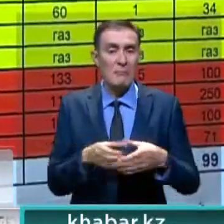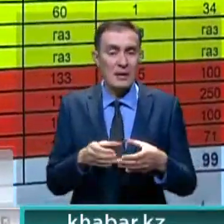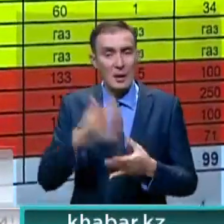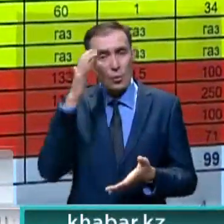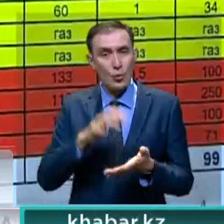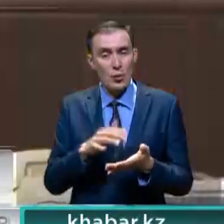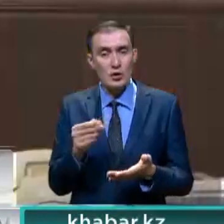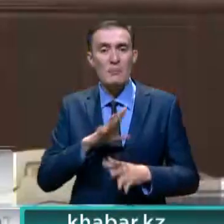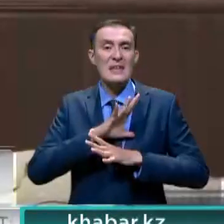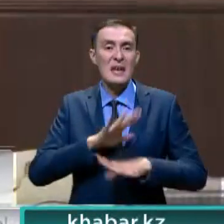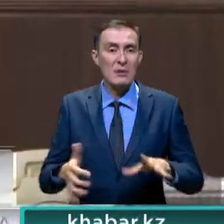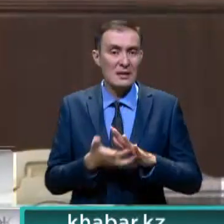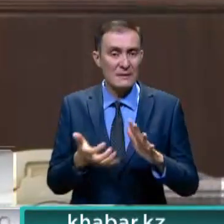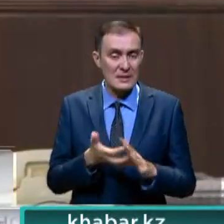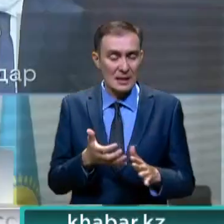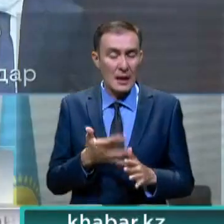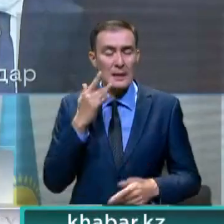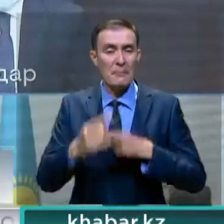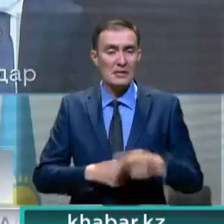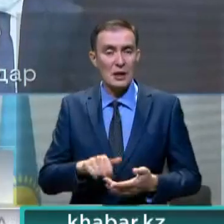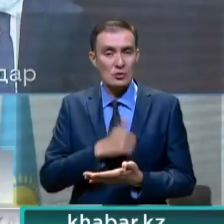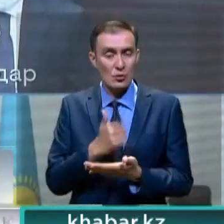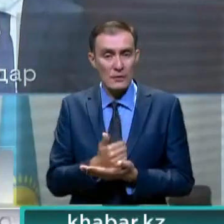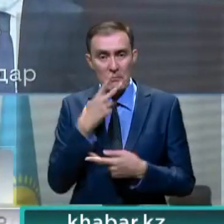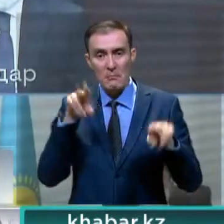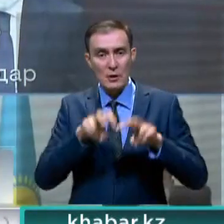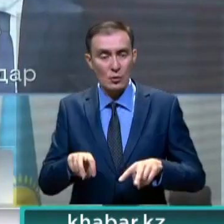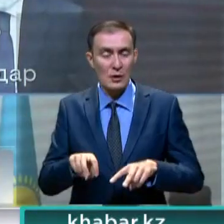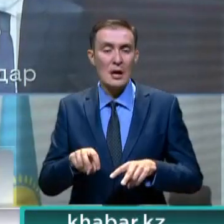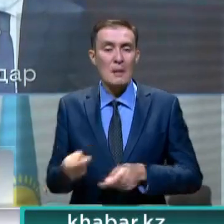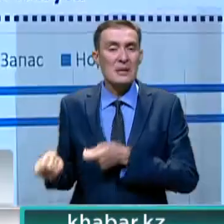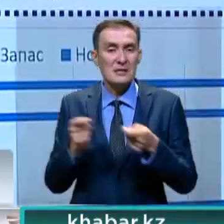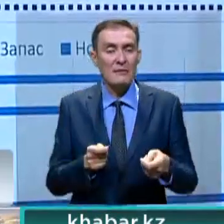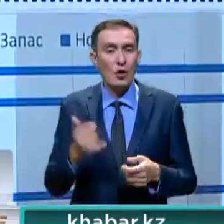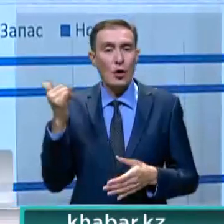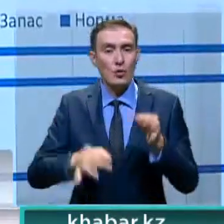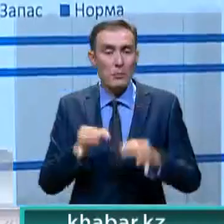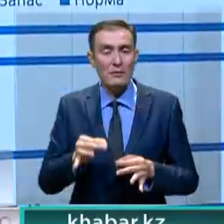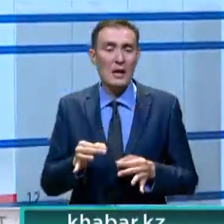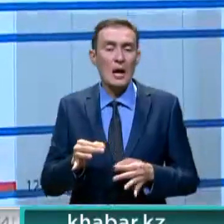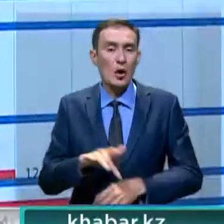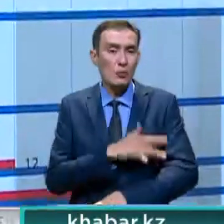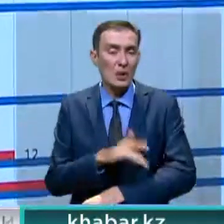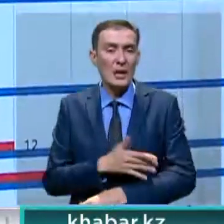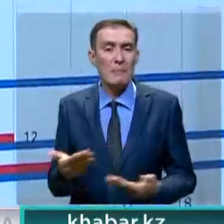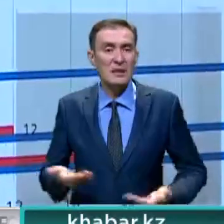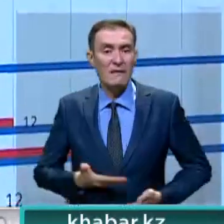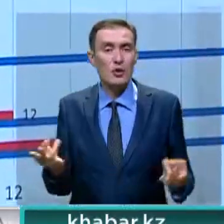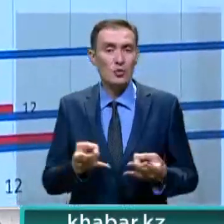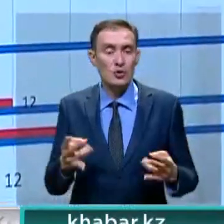целью исключения дефицита угля. На постоянной основе проводить мониторинг поставок топлива для коммунально-бытовых нужд и